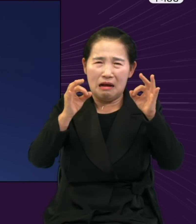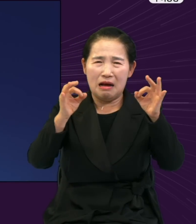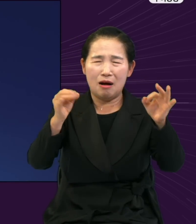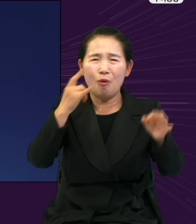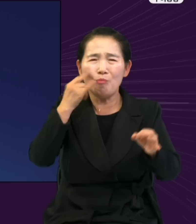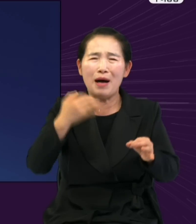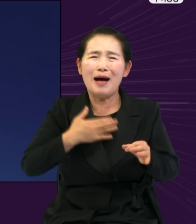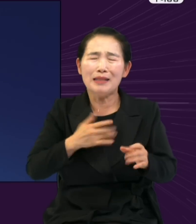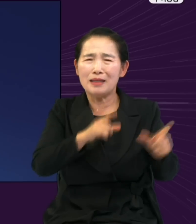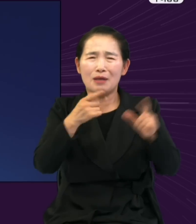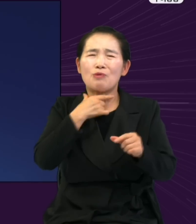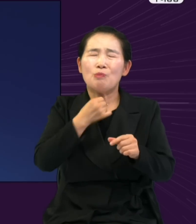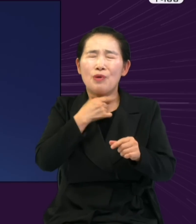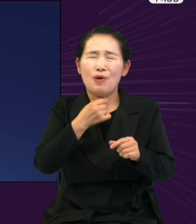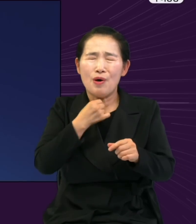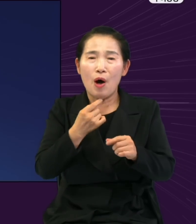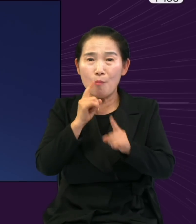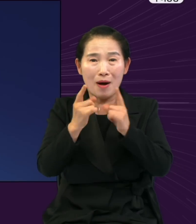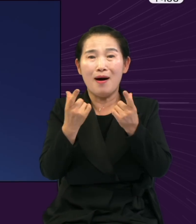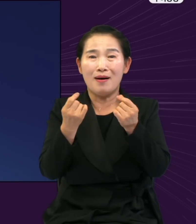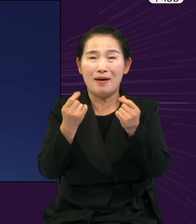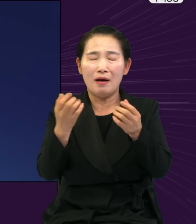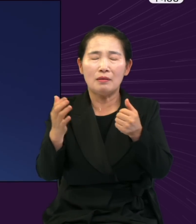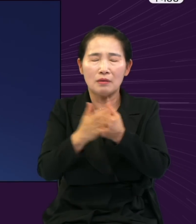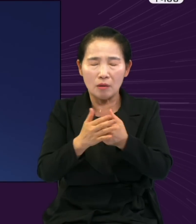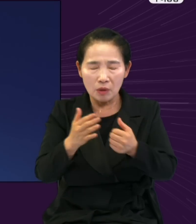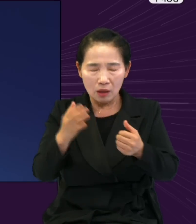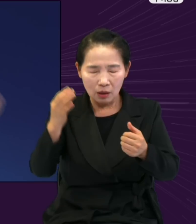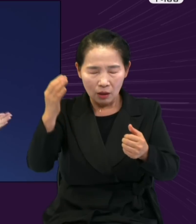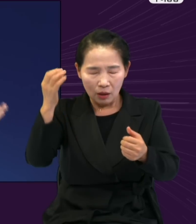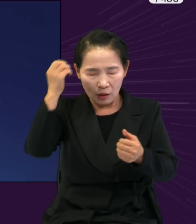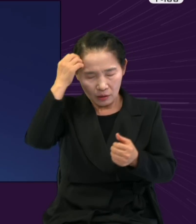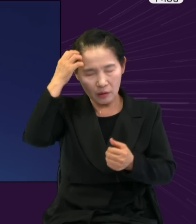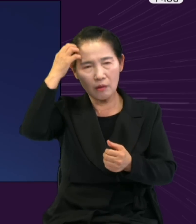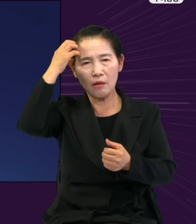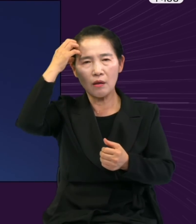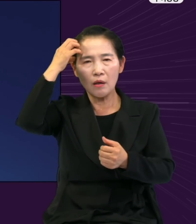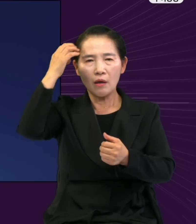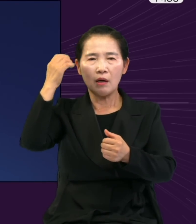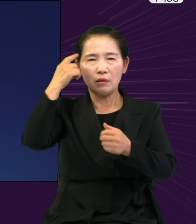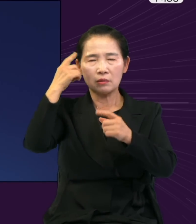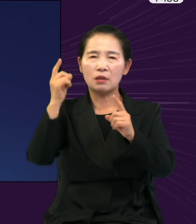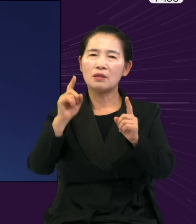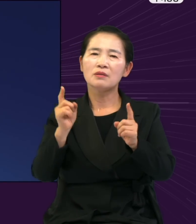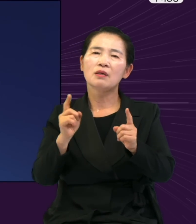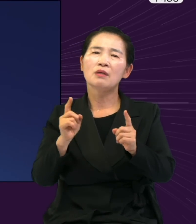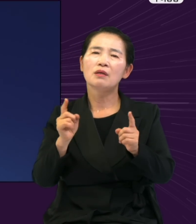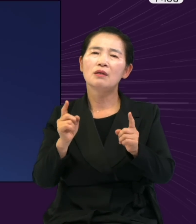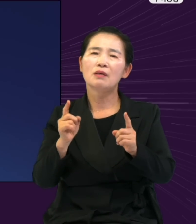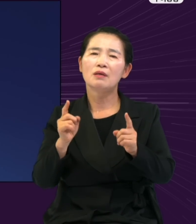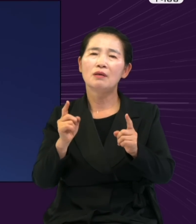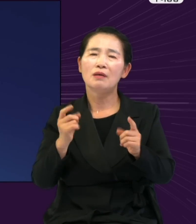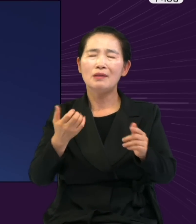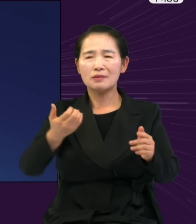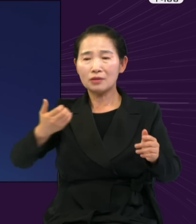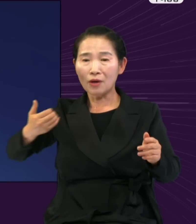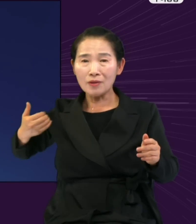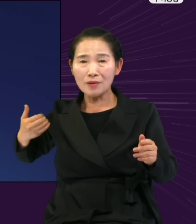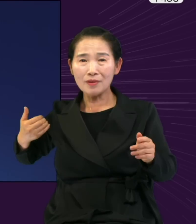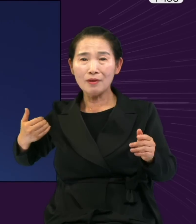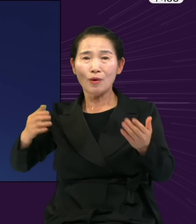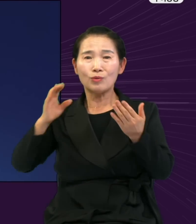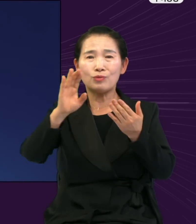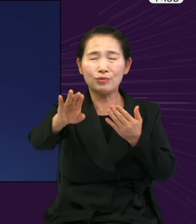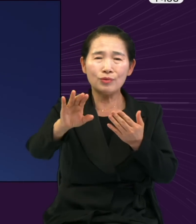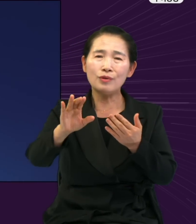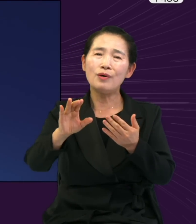차렸습니다. 하나님께서 왜 이때, 조금 전도 아니고 조금 후도 아닌 바로 이때 이 일을